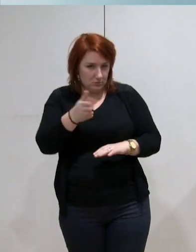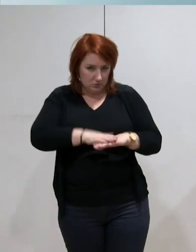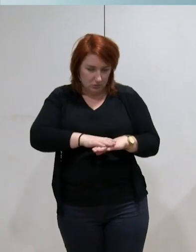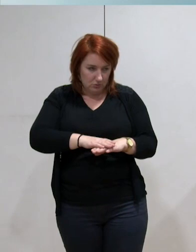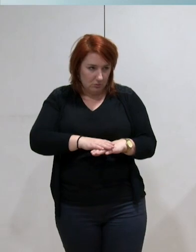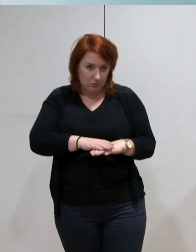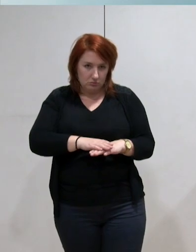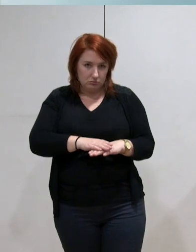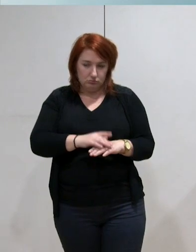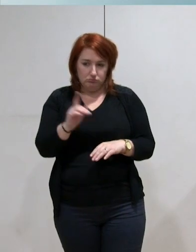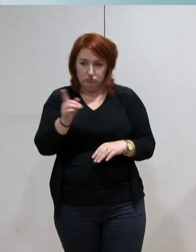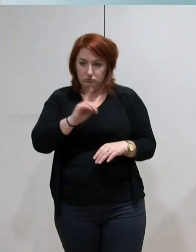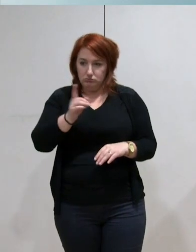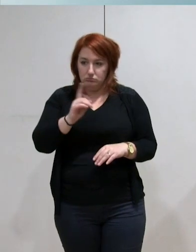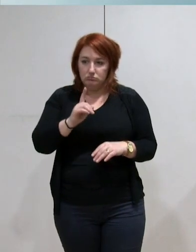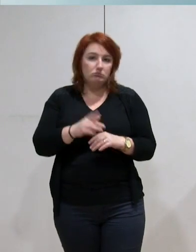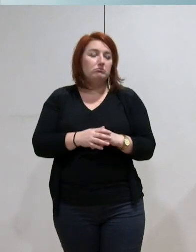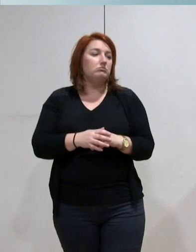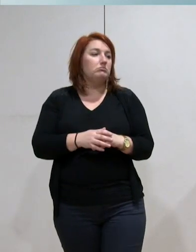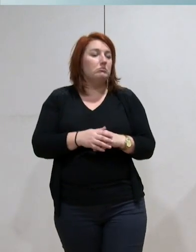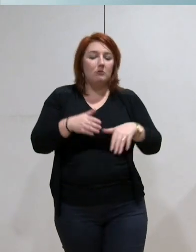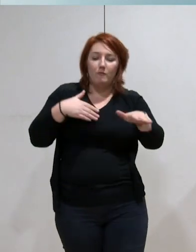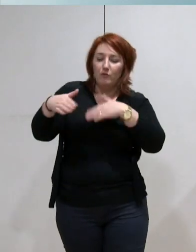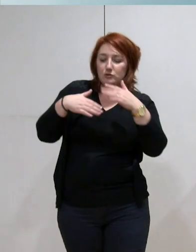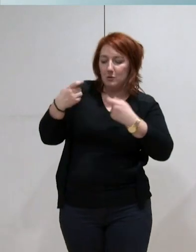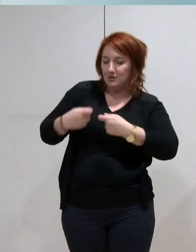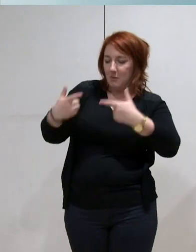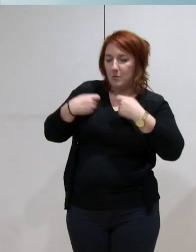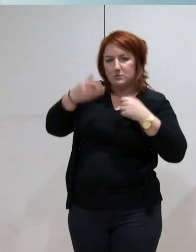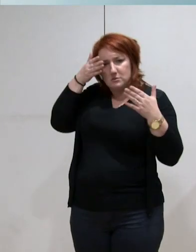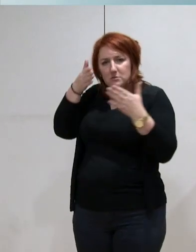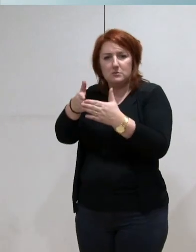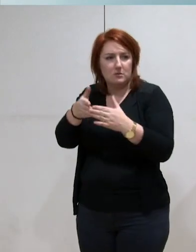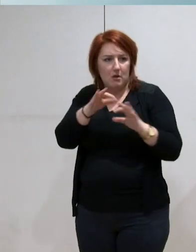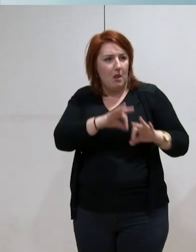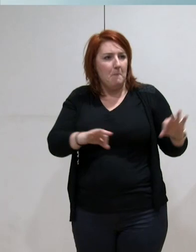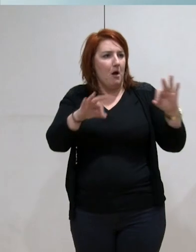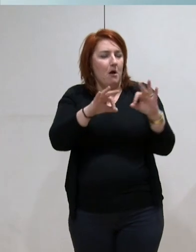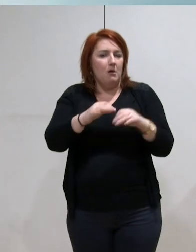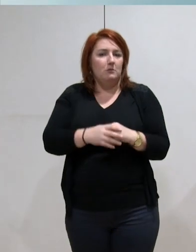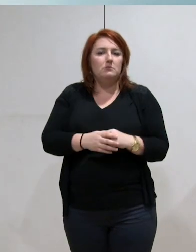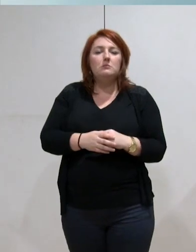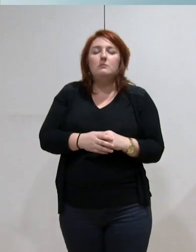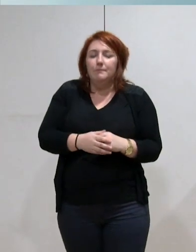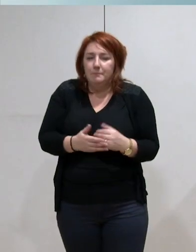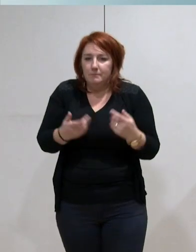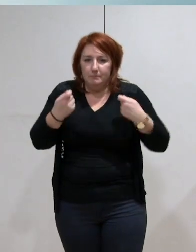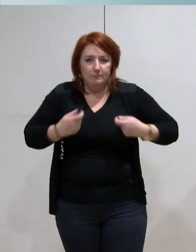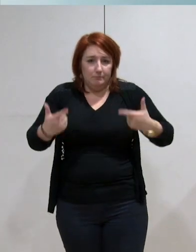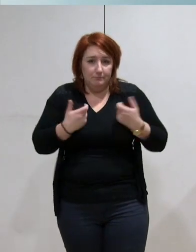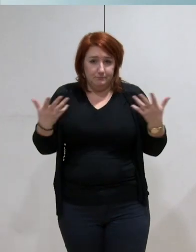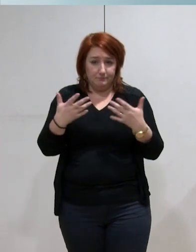de ce qui constitue l'essentiel des dépenses de fonctionnement de la ville c'est-à-dire des effectifs